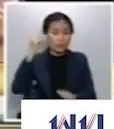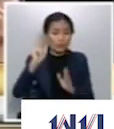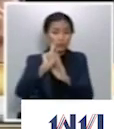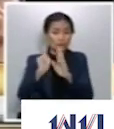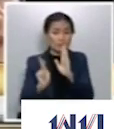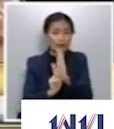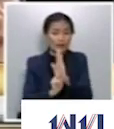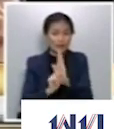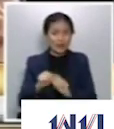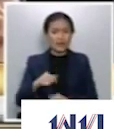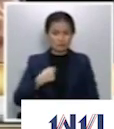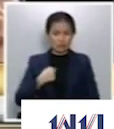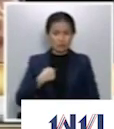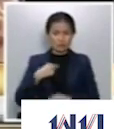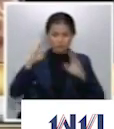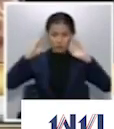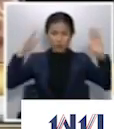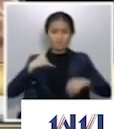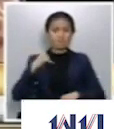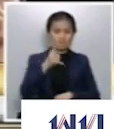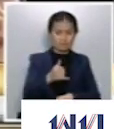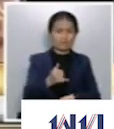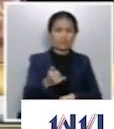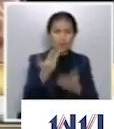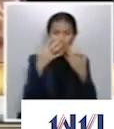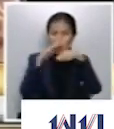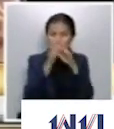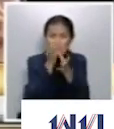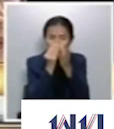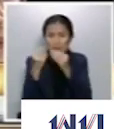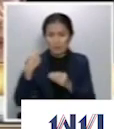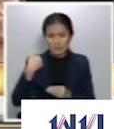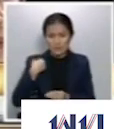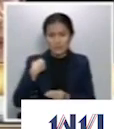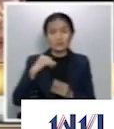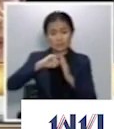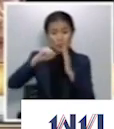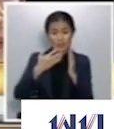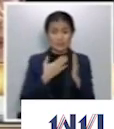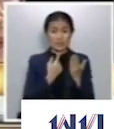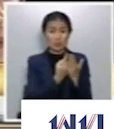ไปรับฟังจังหวัดละ6คนในเรื่องพระราชบัญญัติ